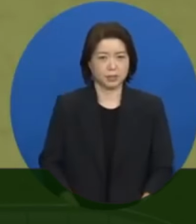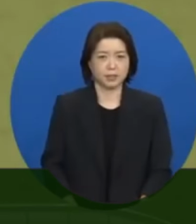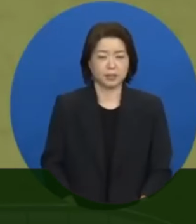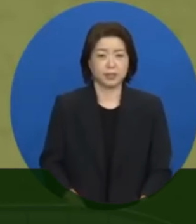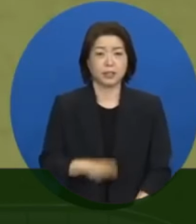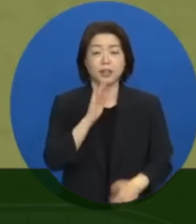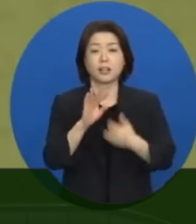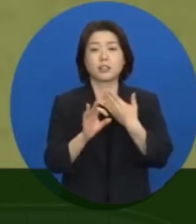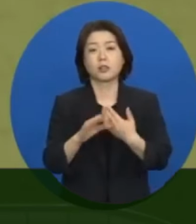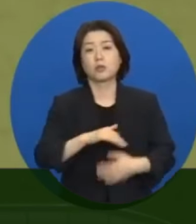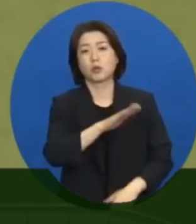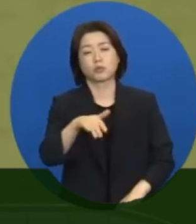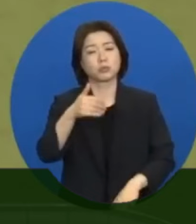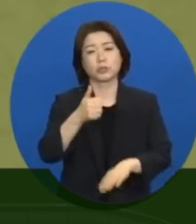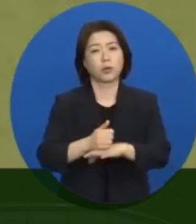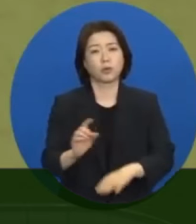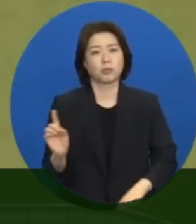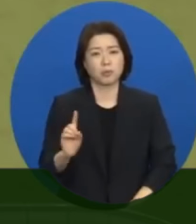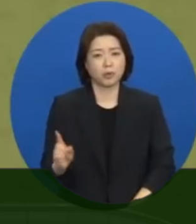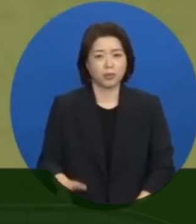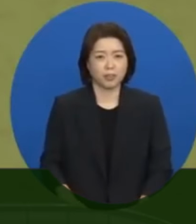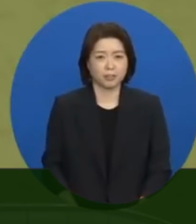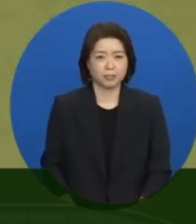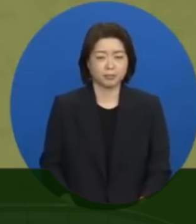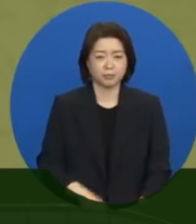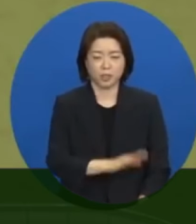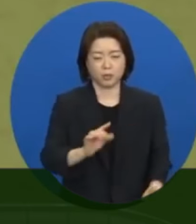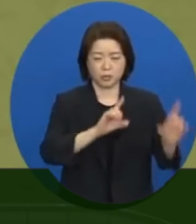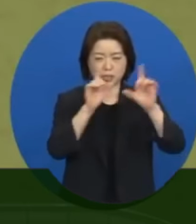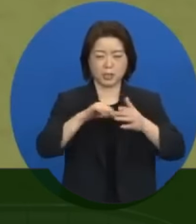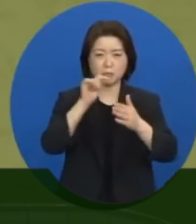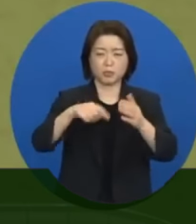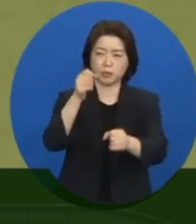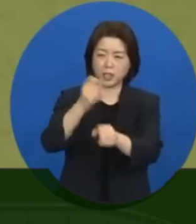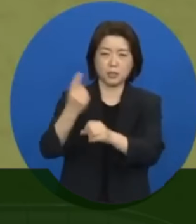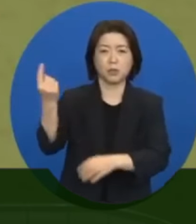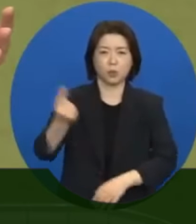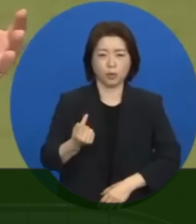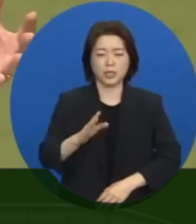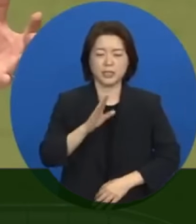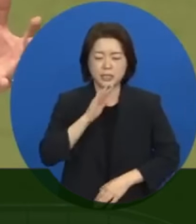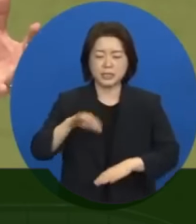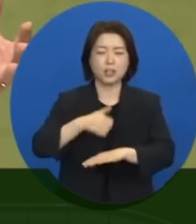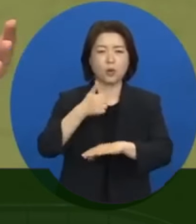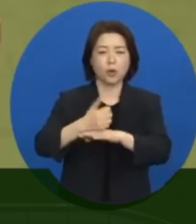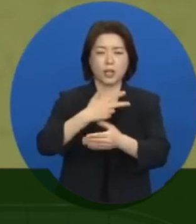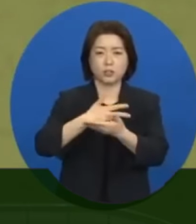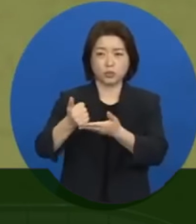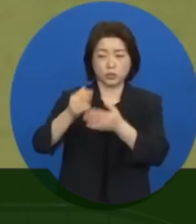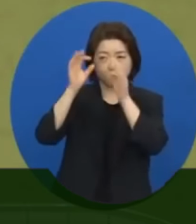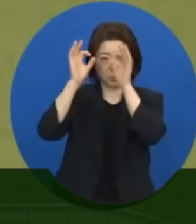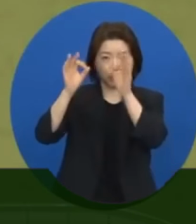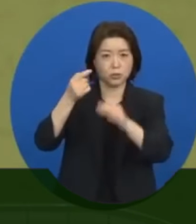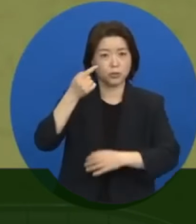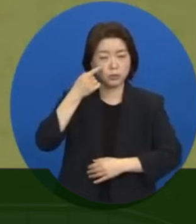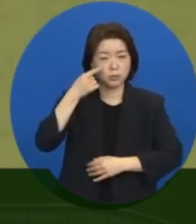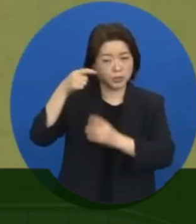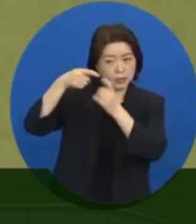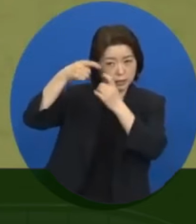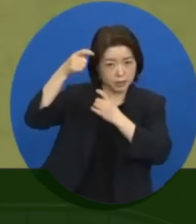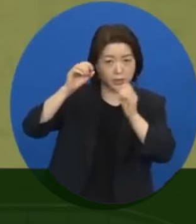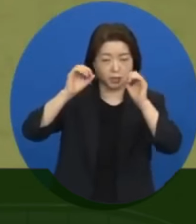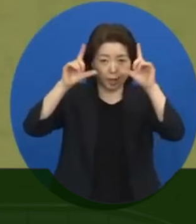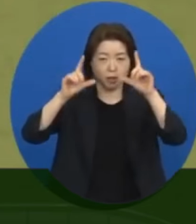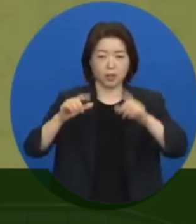그러면 어떻게 될까 결론입니다 우리의 삶속에 이미 와계신 진정한 왕이신 주님을 볼 수 있는 눈이 열려서